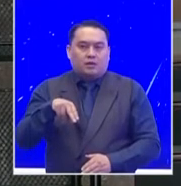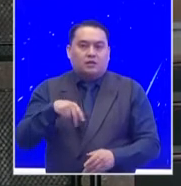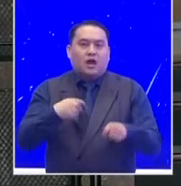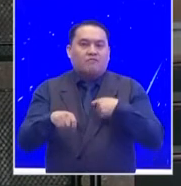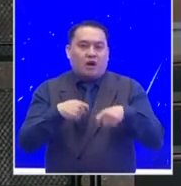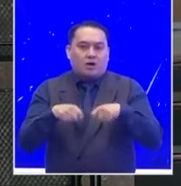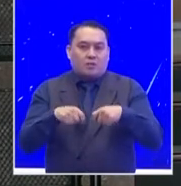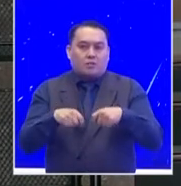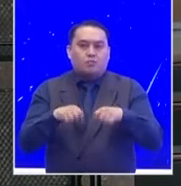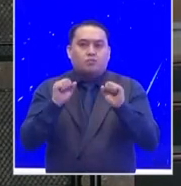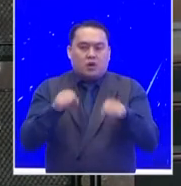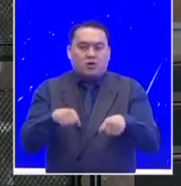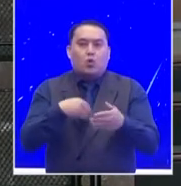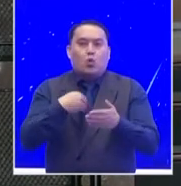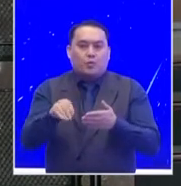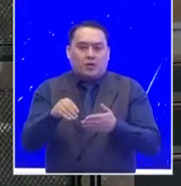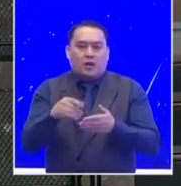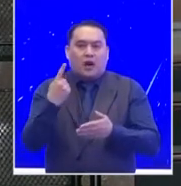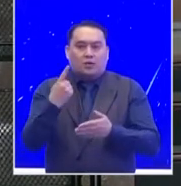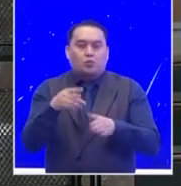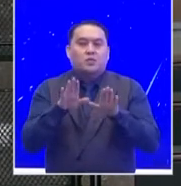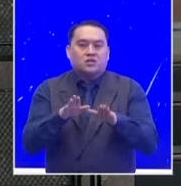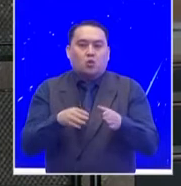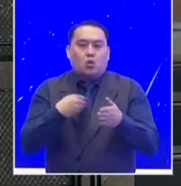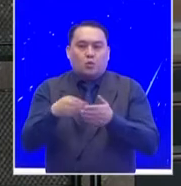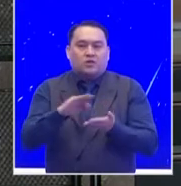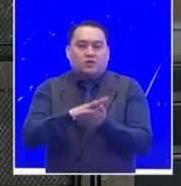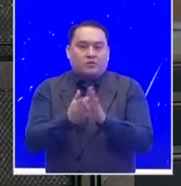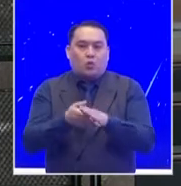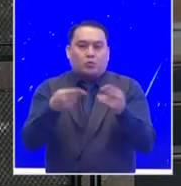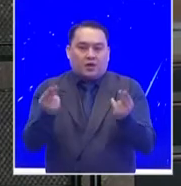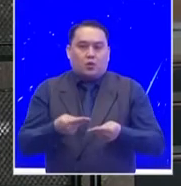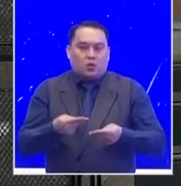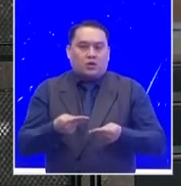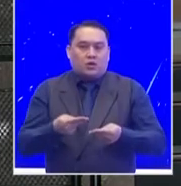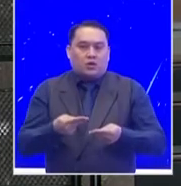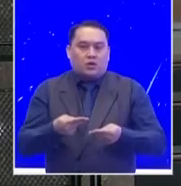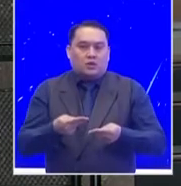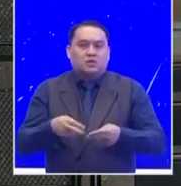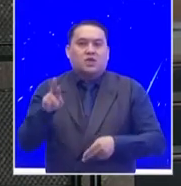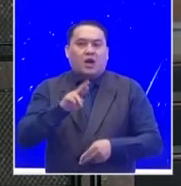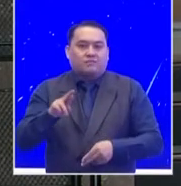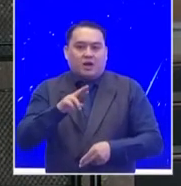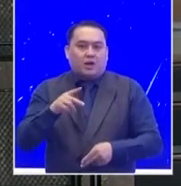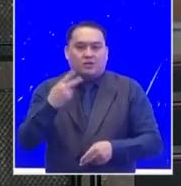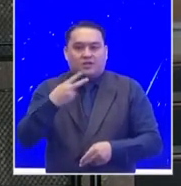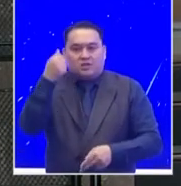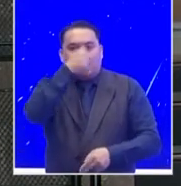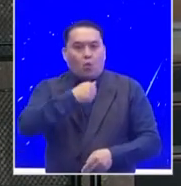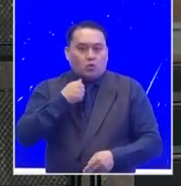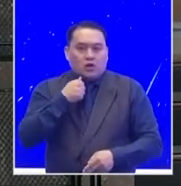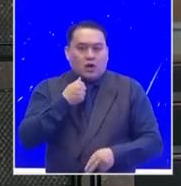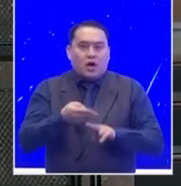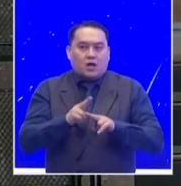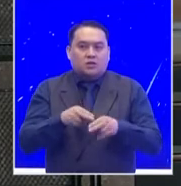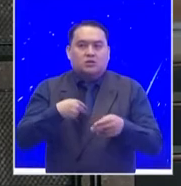товаров, могли приобретать из одного источника путем прямого заключения договора. С 1 января 2020 года